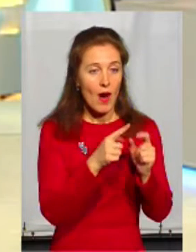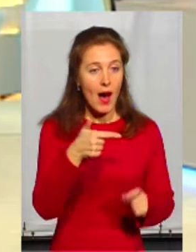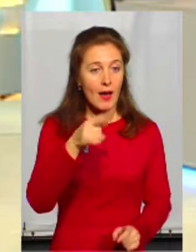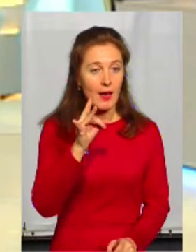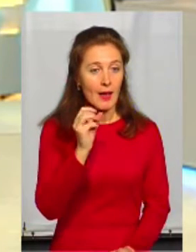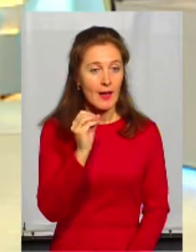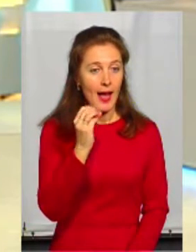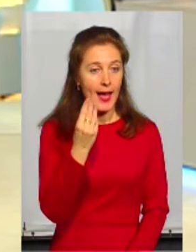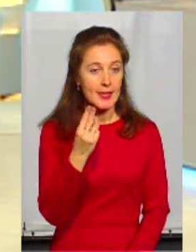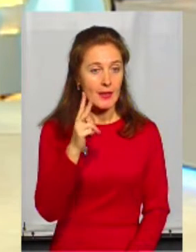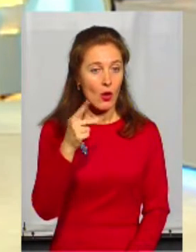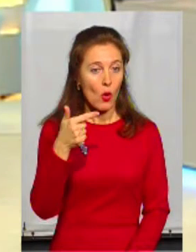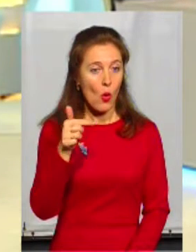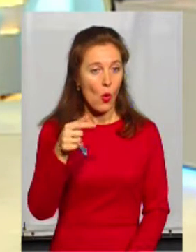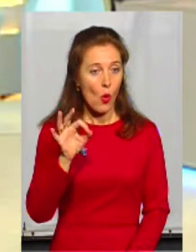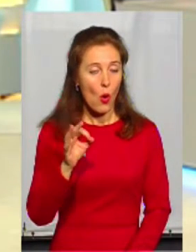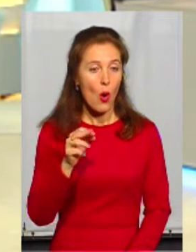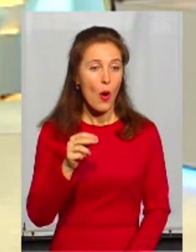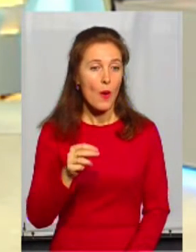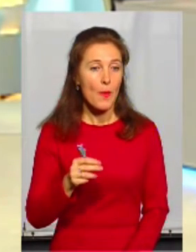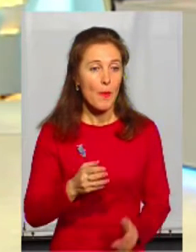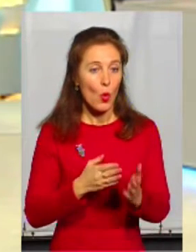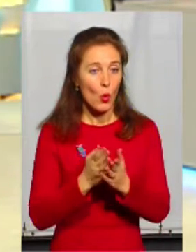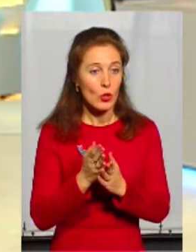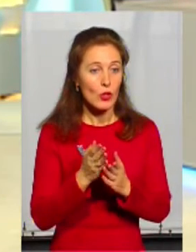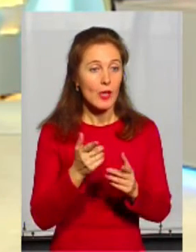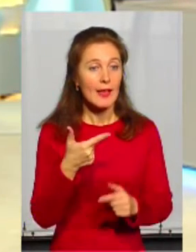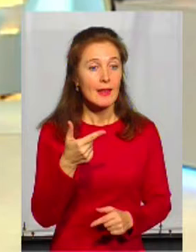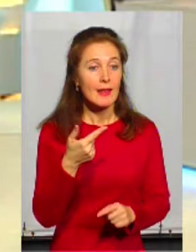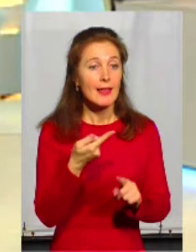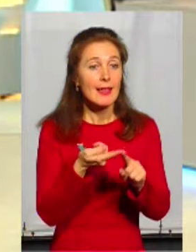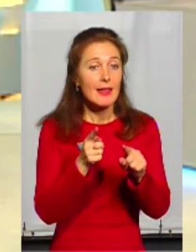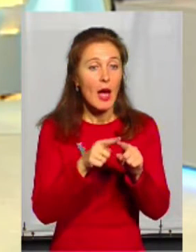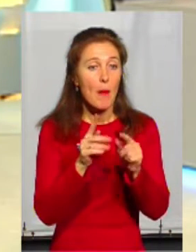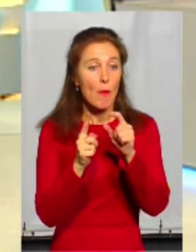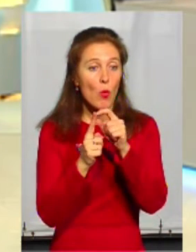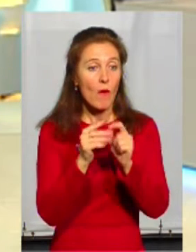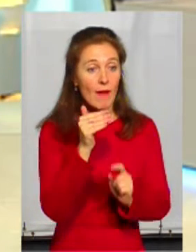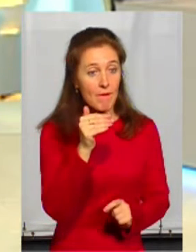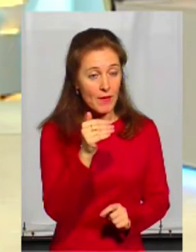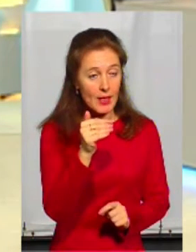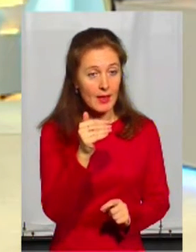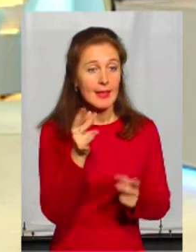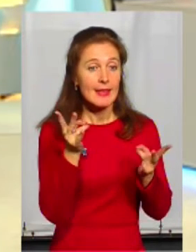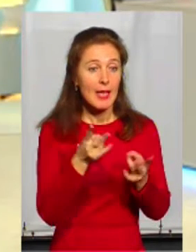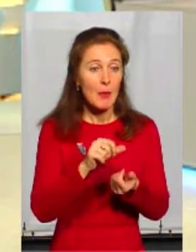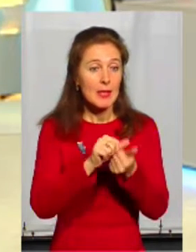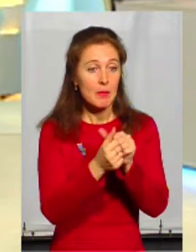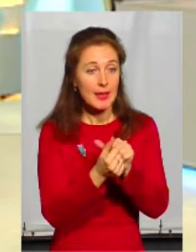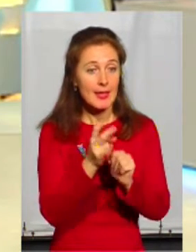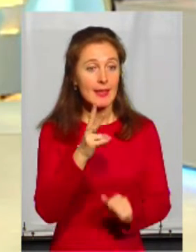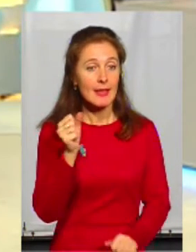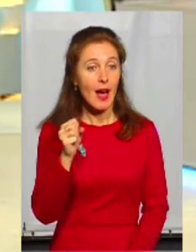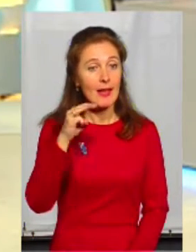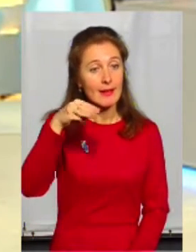де потрібно, де можна замінити букви. А там, де «ф», там варто замінити на букву «т», тому що оця грецька «т», вона